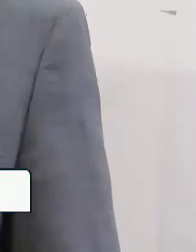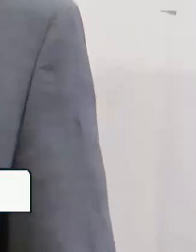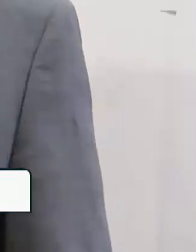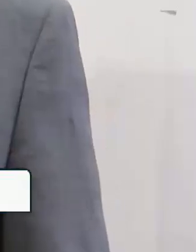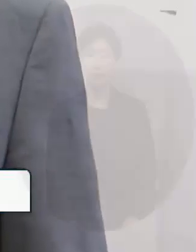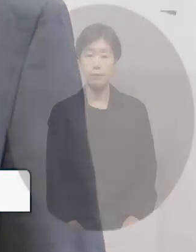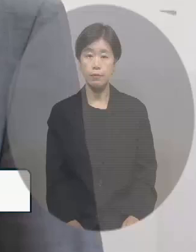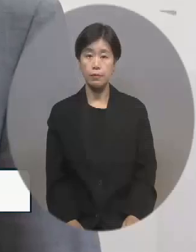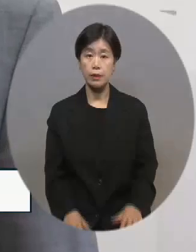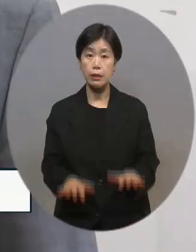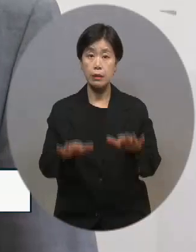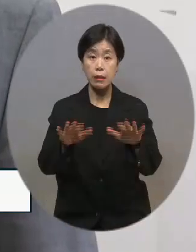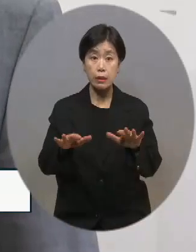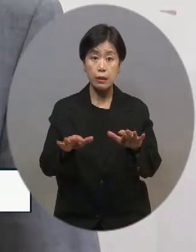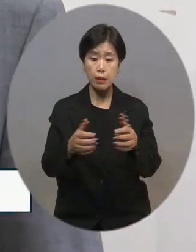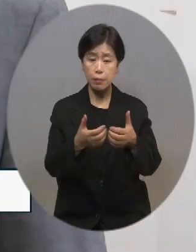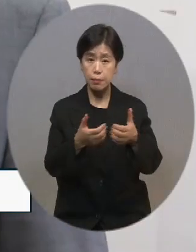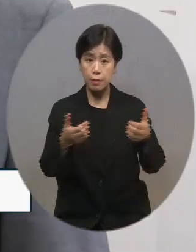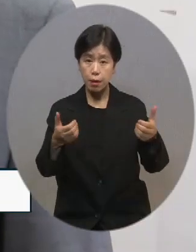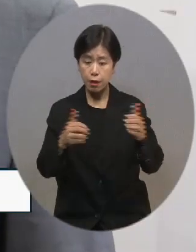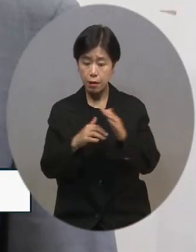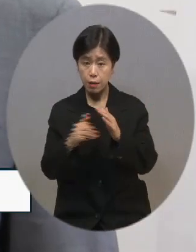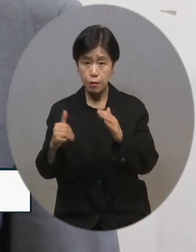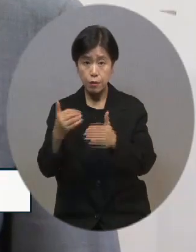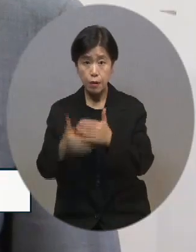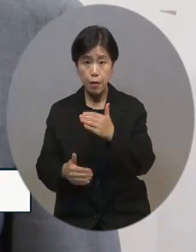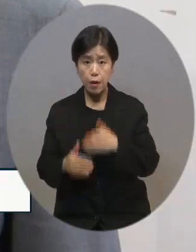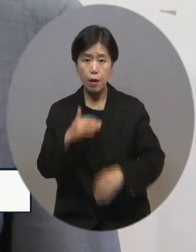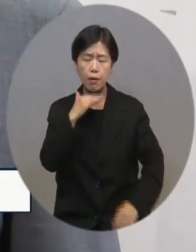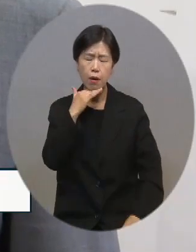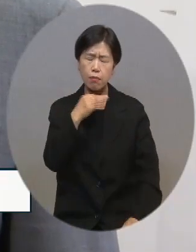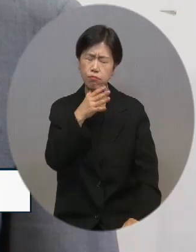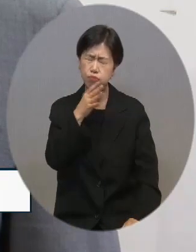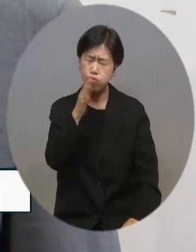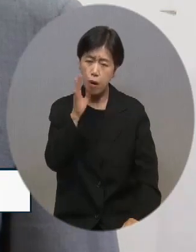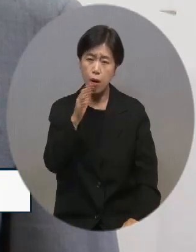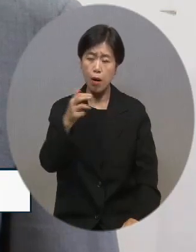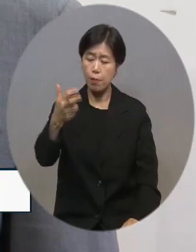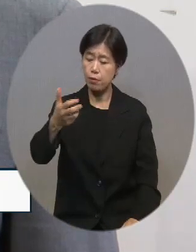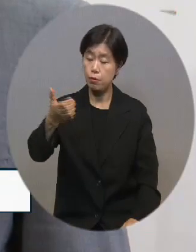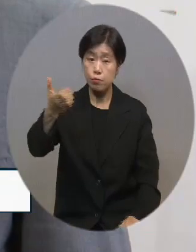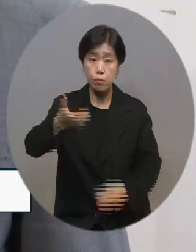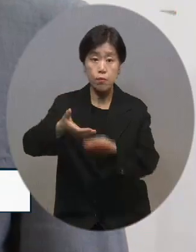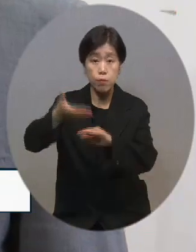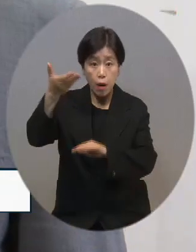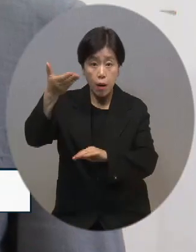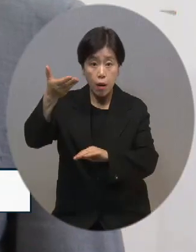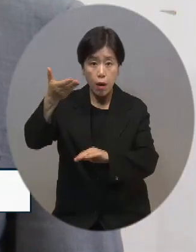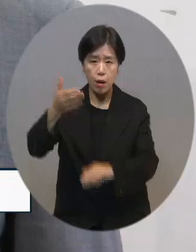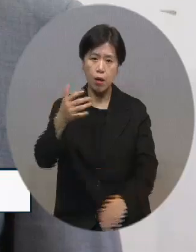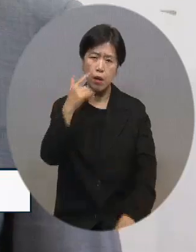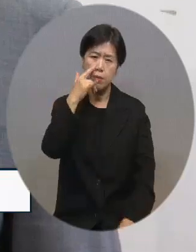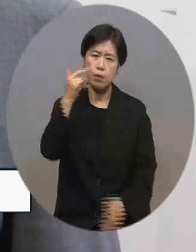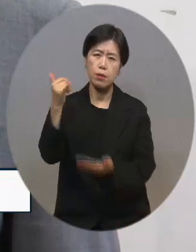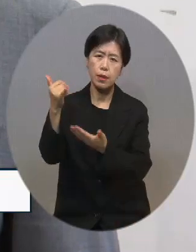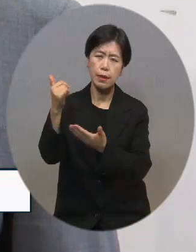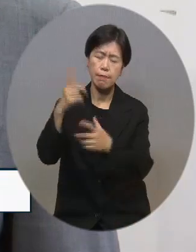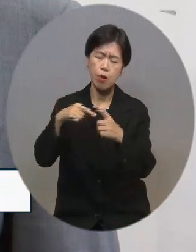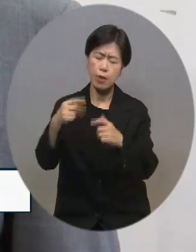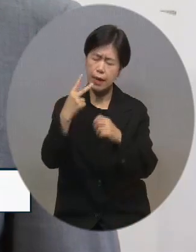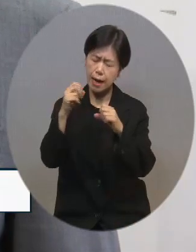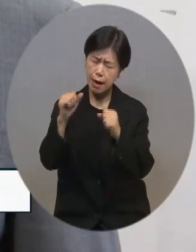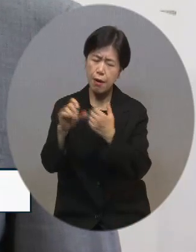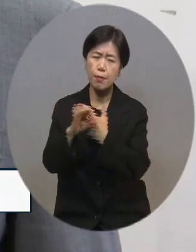지금 연세들이 참 많으시거든요. 다 이제 90세, 80이 넘으신 상황이니까 어머님, 아버님들이 조금만 더 기다려